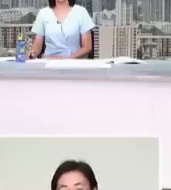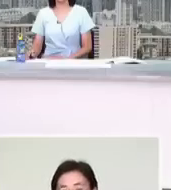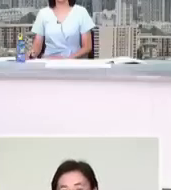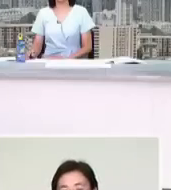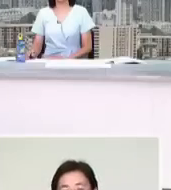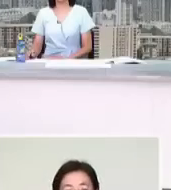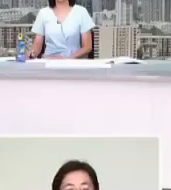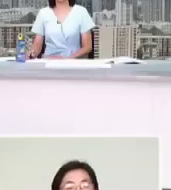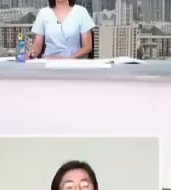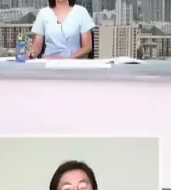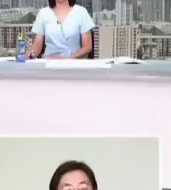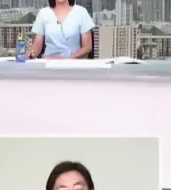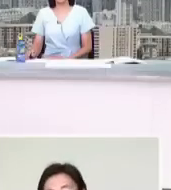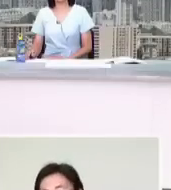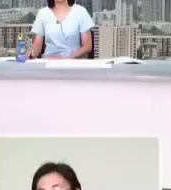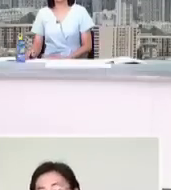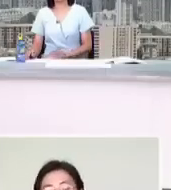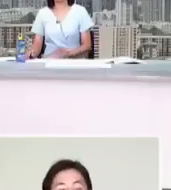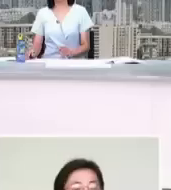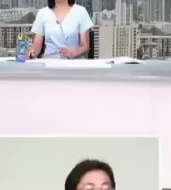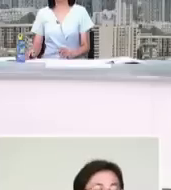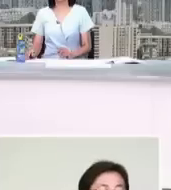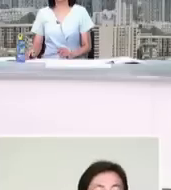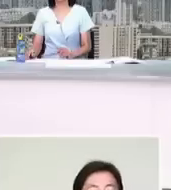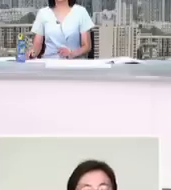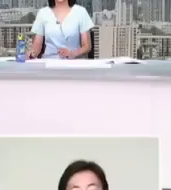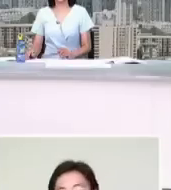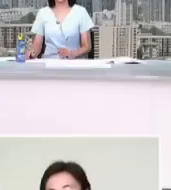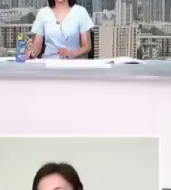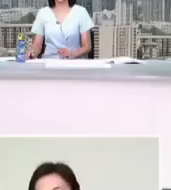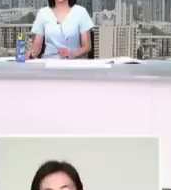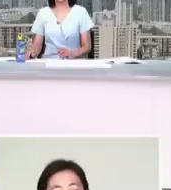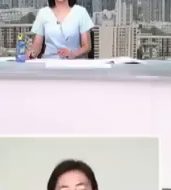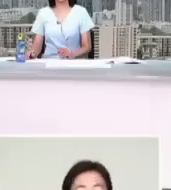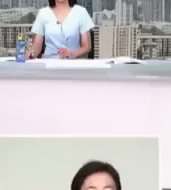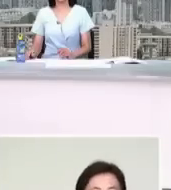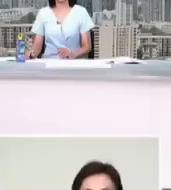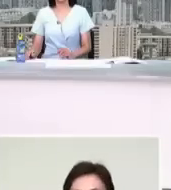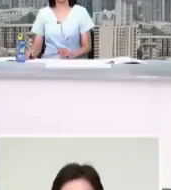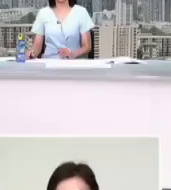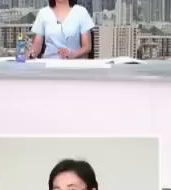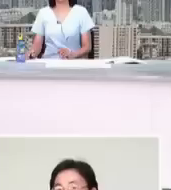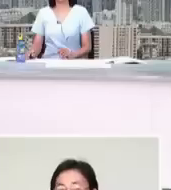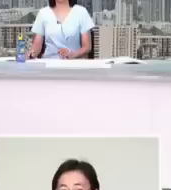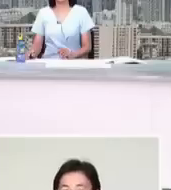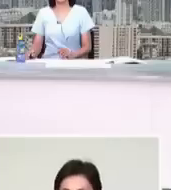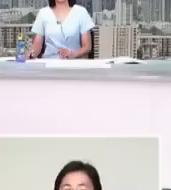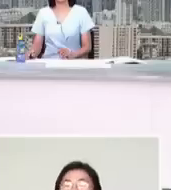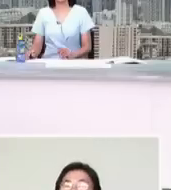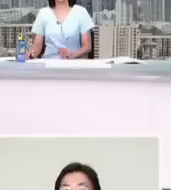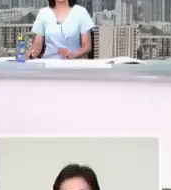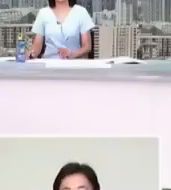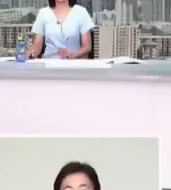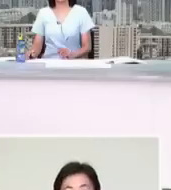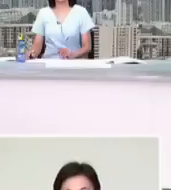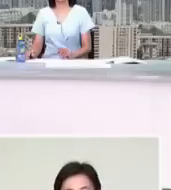ดูแอบดูการซ้อมรบของประเทศจีนในพื้นที่ดังกล่าวนี่แหละส่งผลให้มันเลยเหมือนเป็นการส่งสัญญาณตอบโต้กันไปมาระหว่าง2ชา